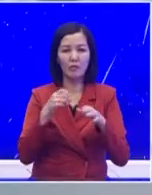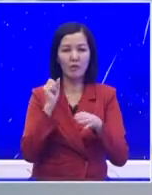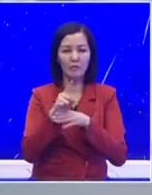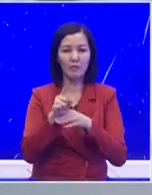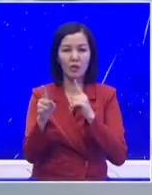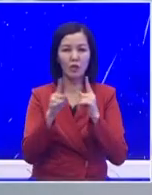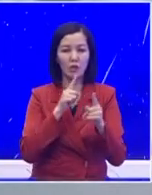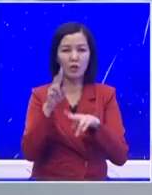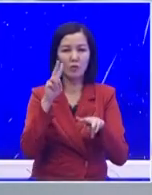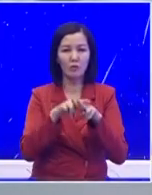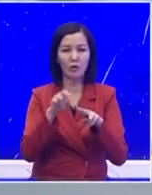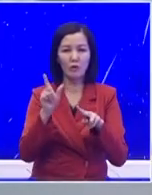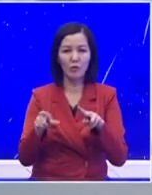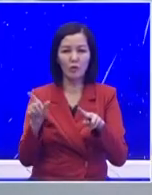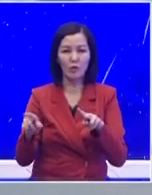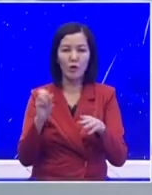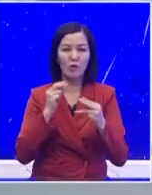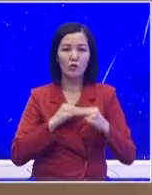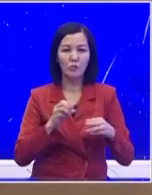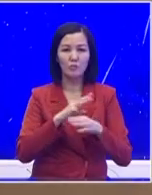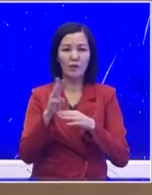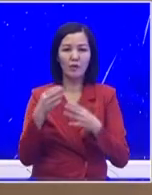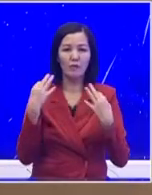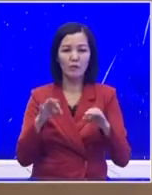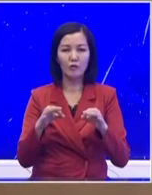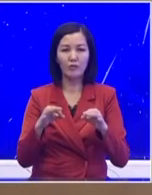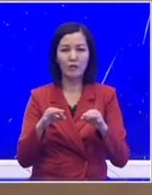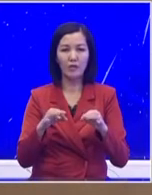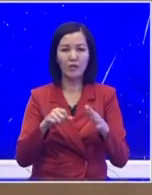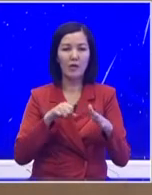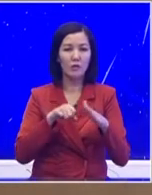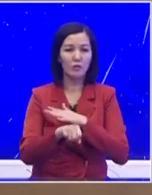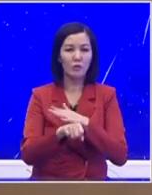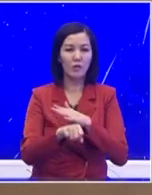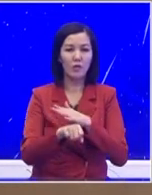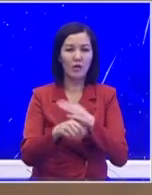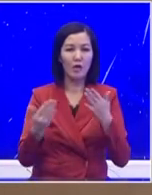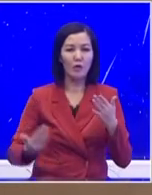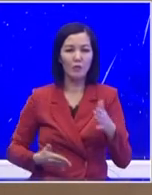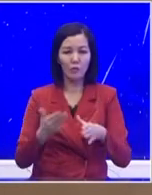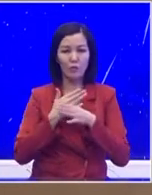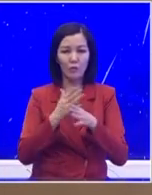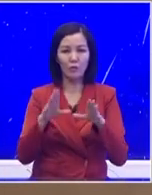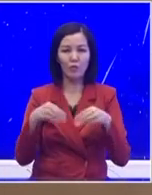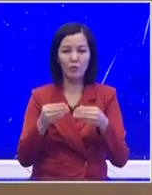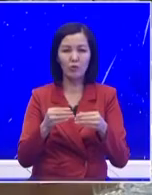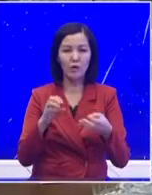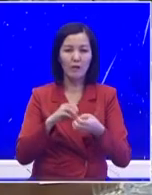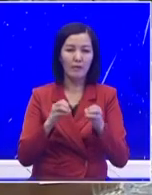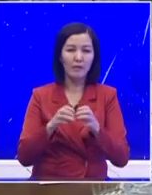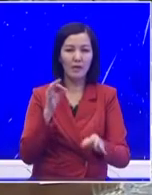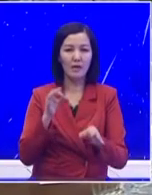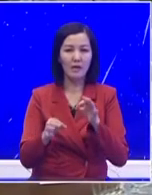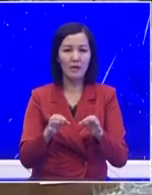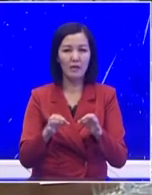жиында жазасын өтеушілерді жұмыспен қамту, ал босап шыққандарға зорлық-зомбылық құрбандарына әлеуметтік көмек көрсету сынды мәселелер